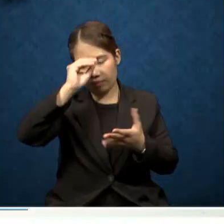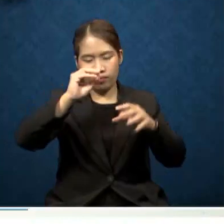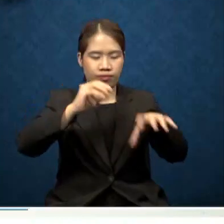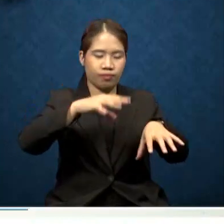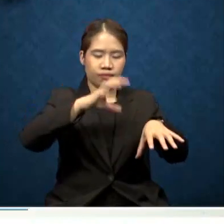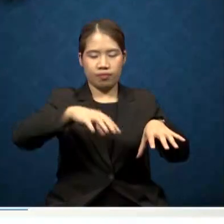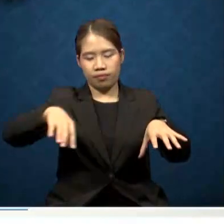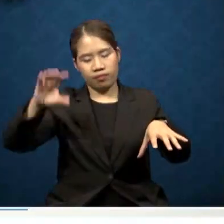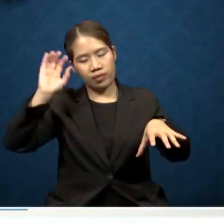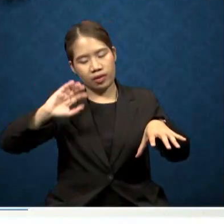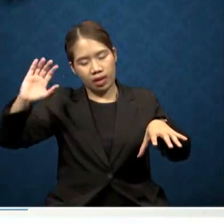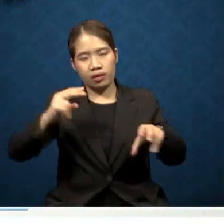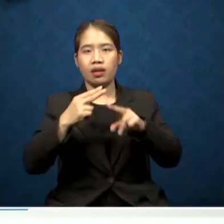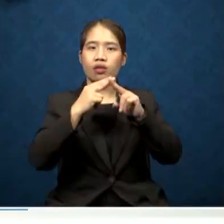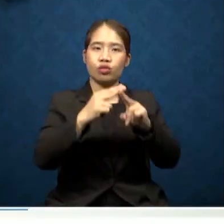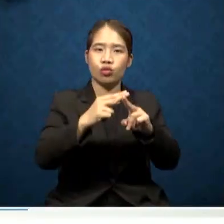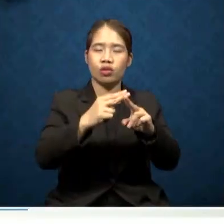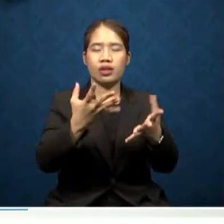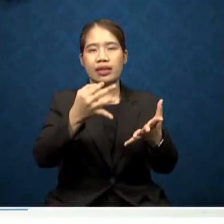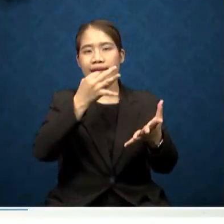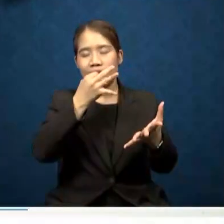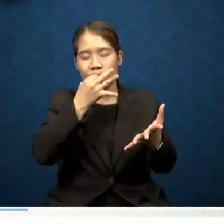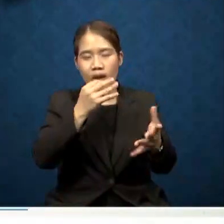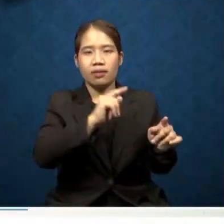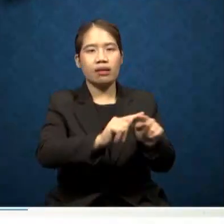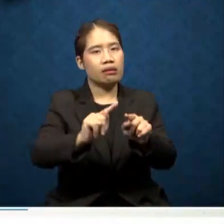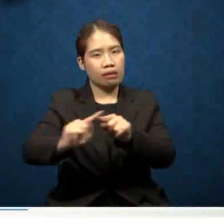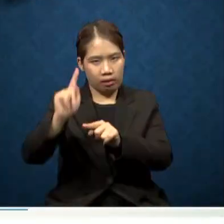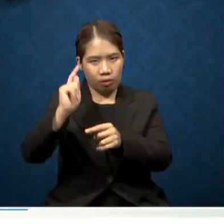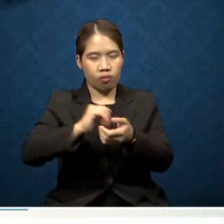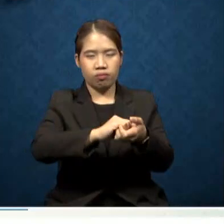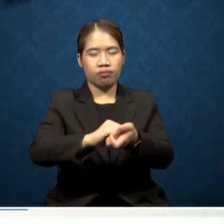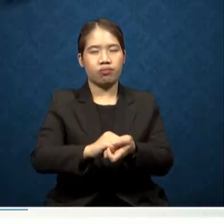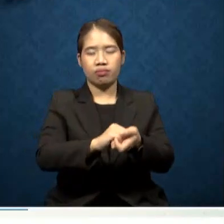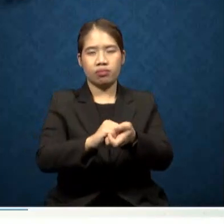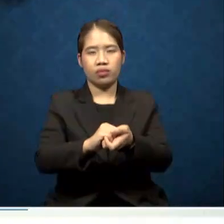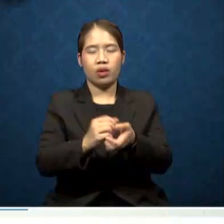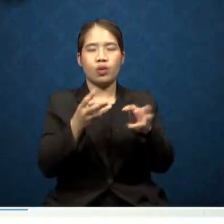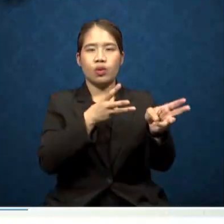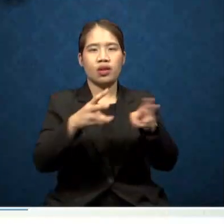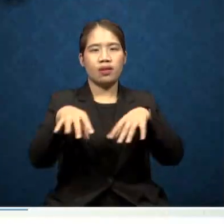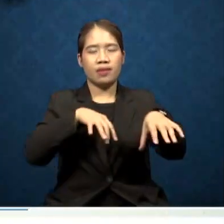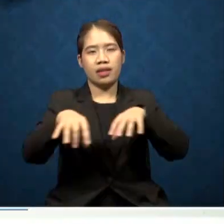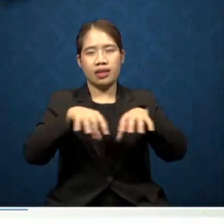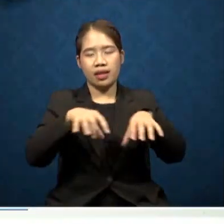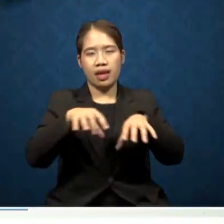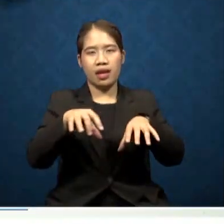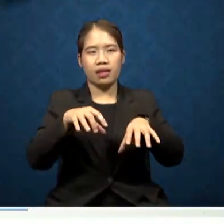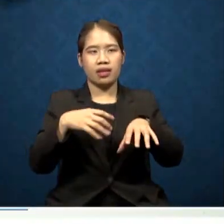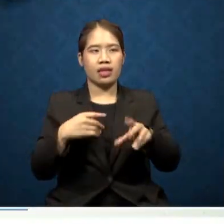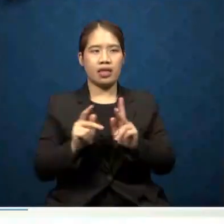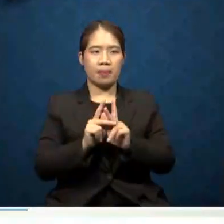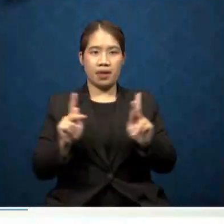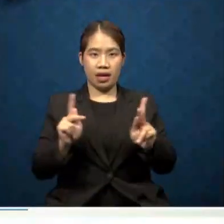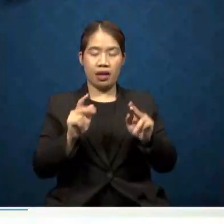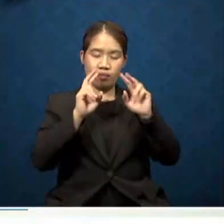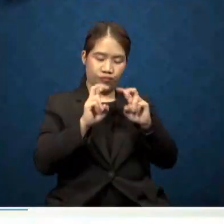รัฐและเอกชนนะครับสถาบันอาชศึกษาอย่างนี้เป็นต้นนะครับการดำเนินการที่คณะกรรมาธิการได้